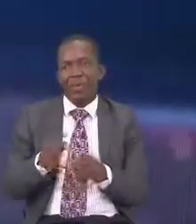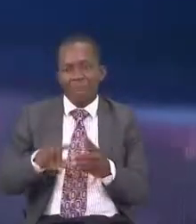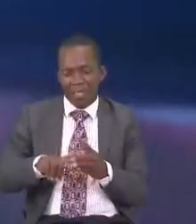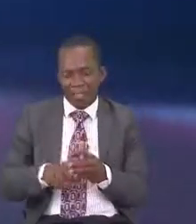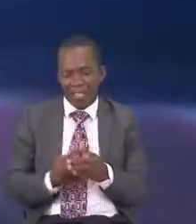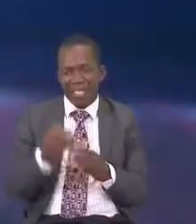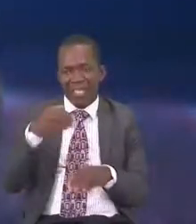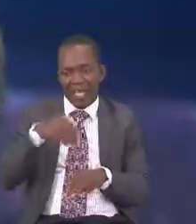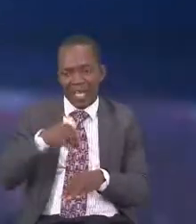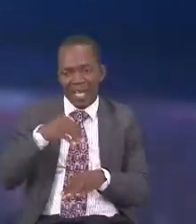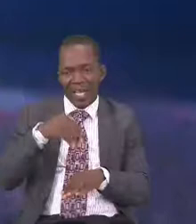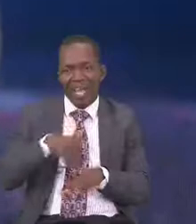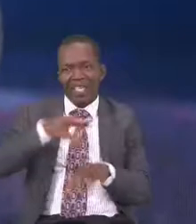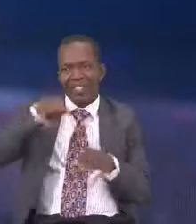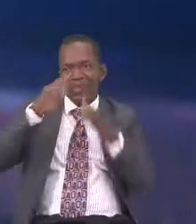Jérusalem.